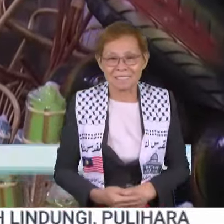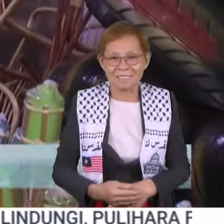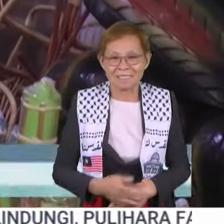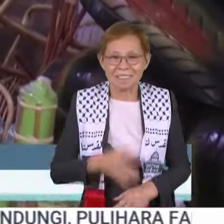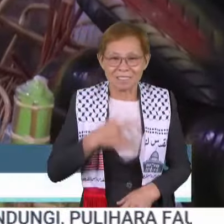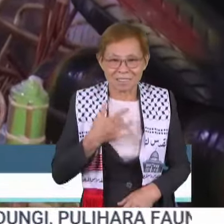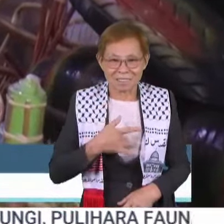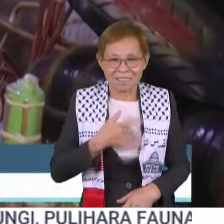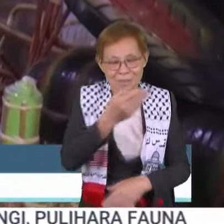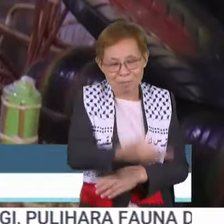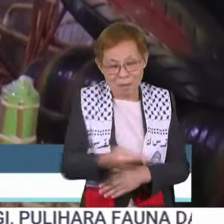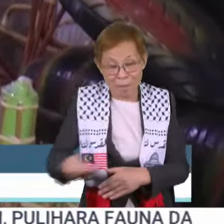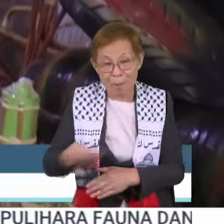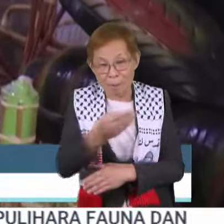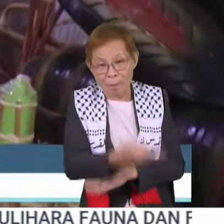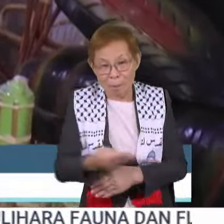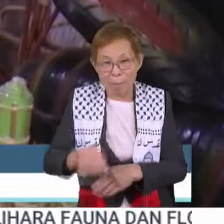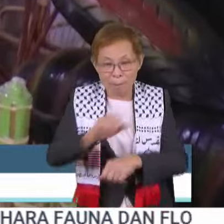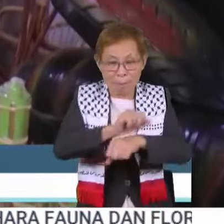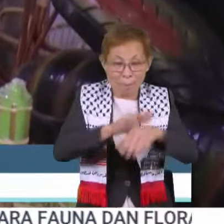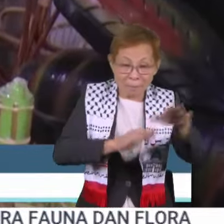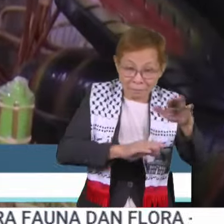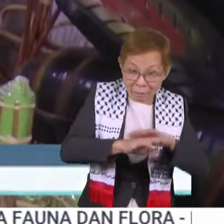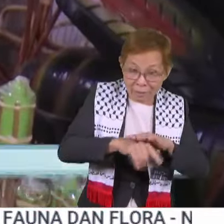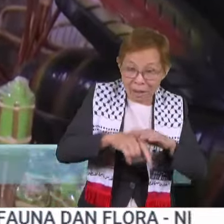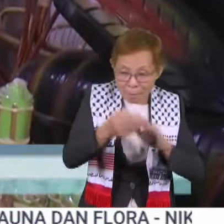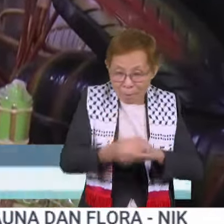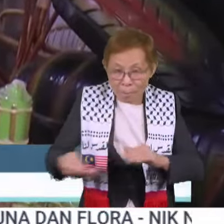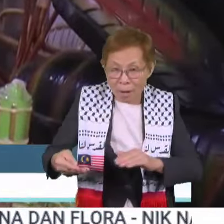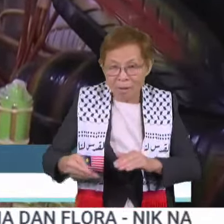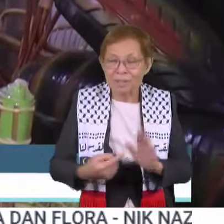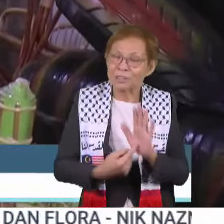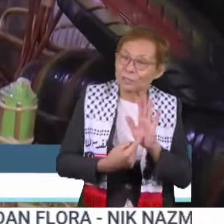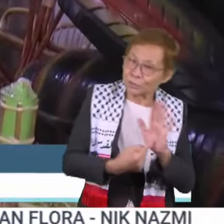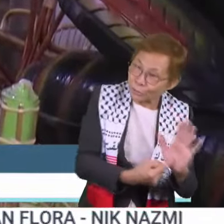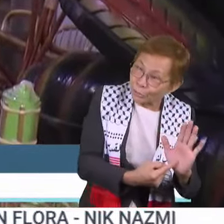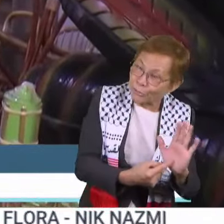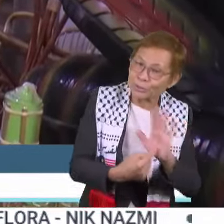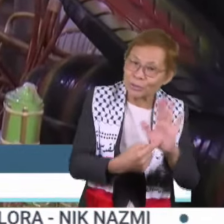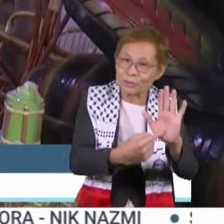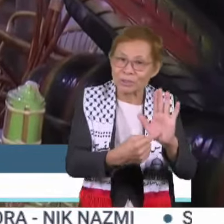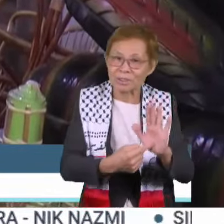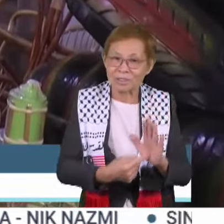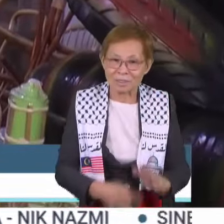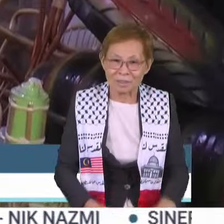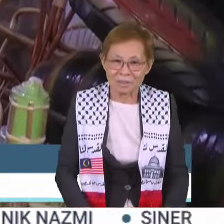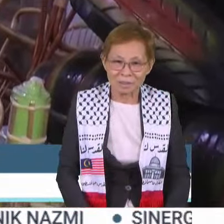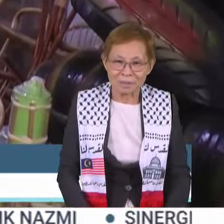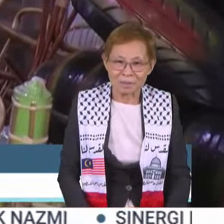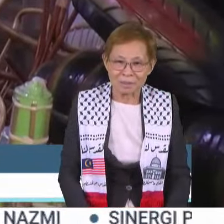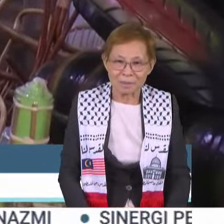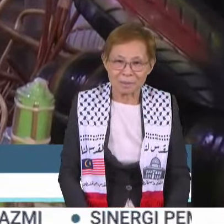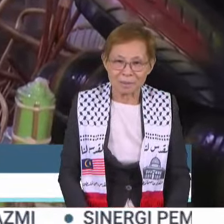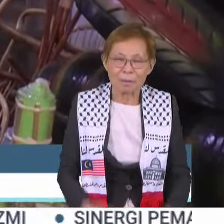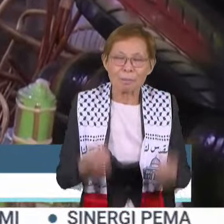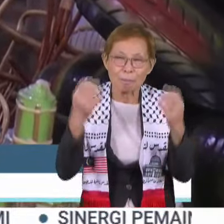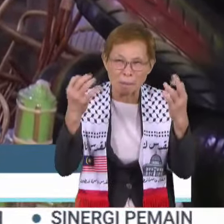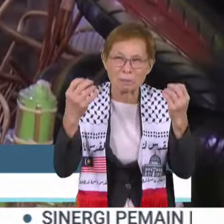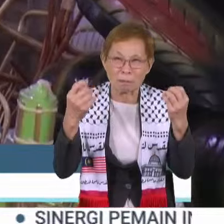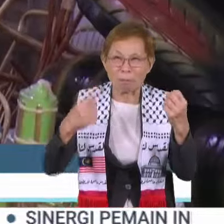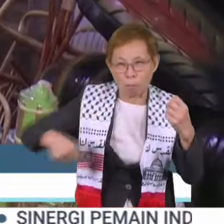rasa pun produk-produk barang-barang Ran ni pun Elok juga diketengahkan pasal y banyak banyak